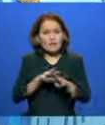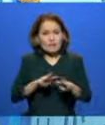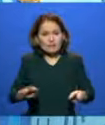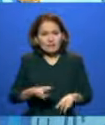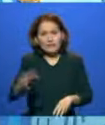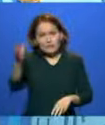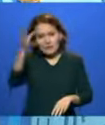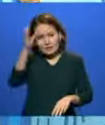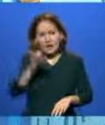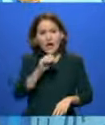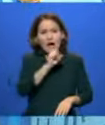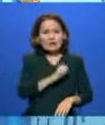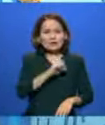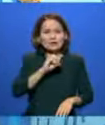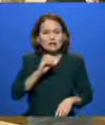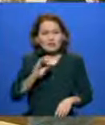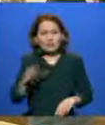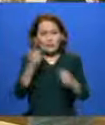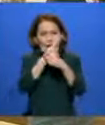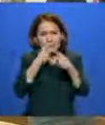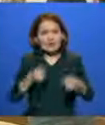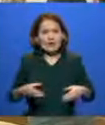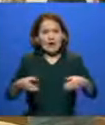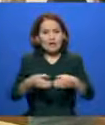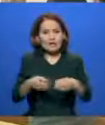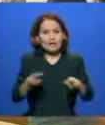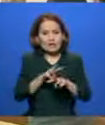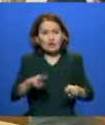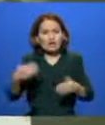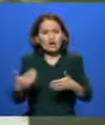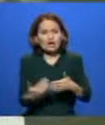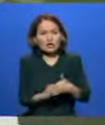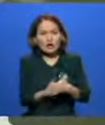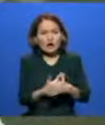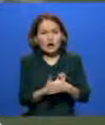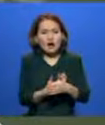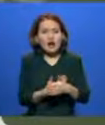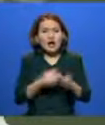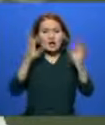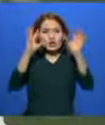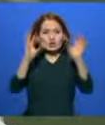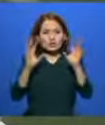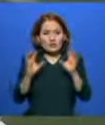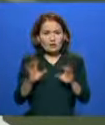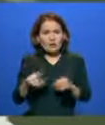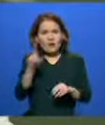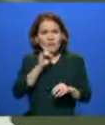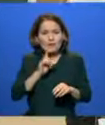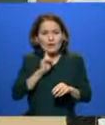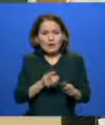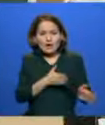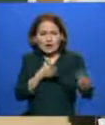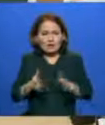ғылым министрі Аслан Сәрінжіпов мәлімдеді. Ведомство басшысының айтуынша, жаңа жүйені енгізуді шегеруге бірқатар фактор әсер етті. Соның